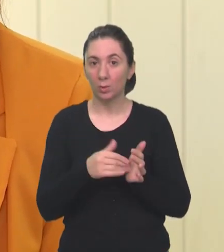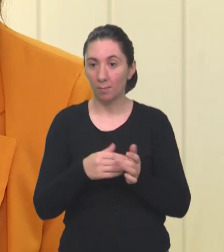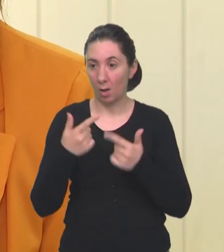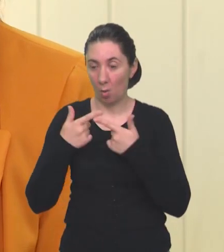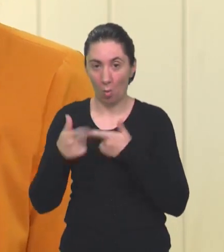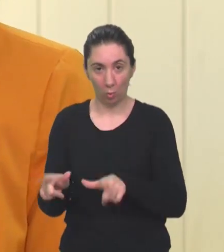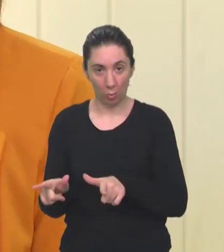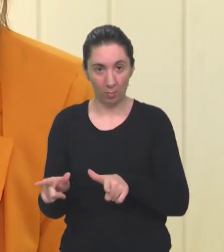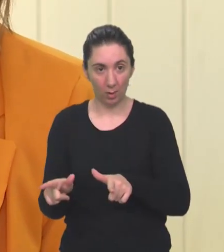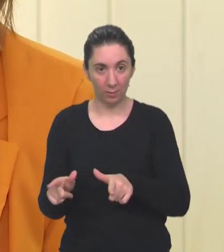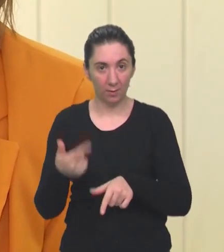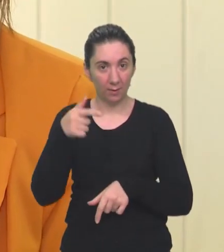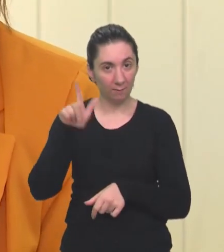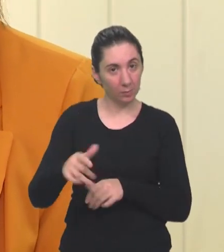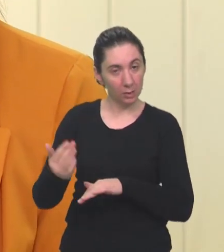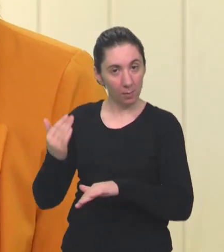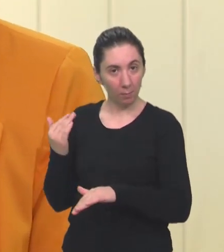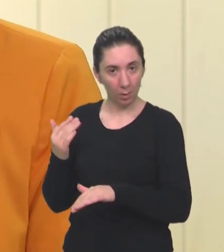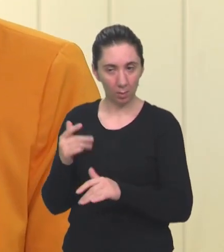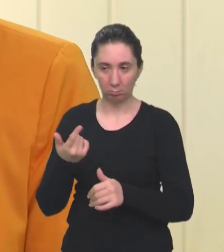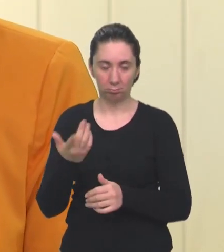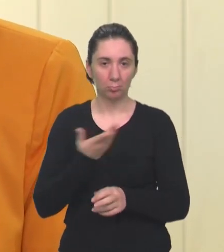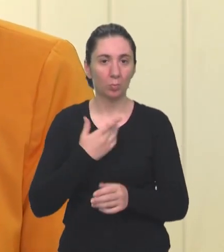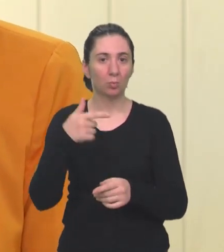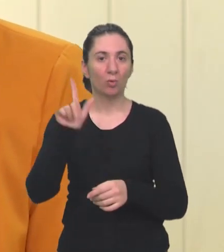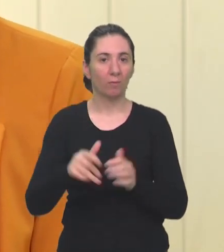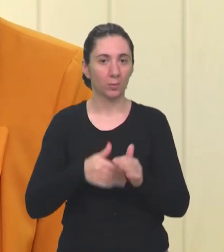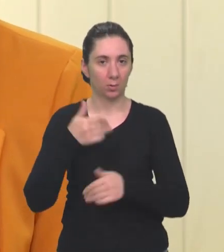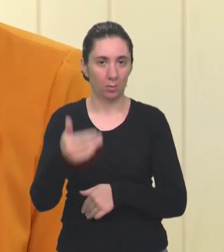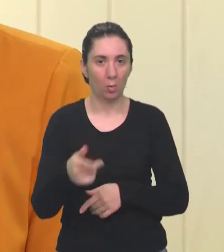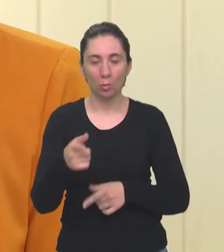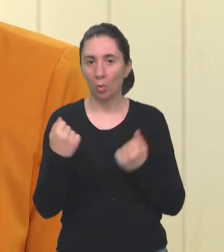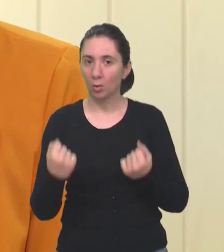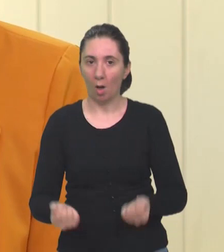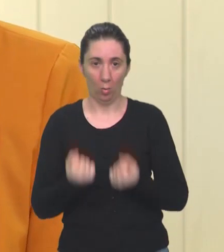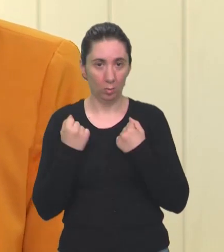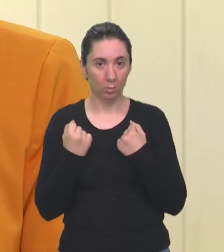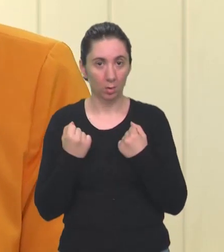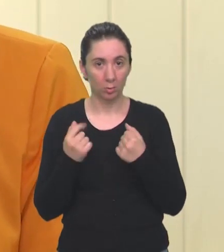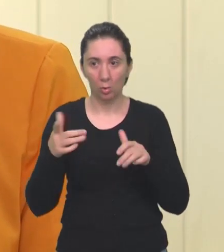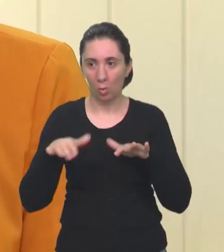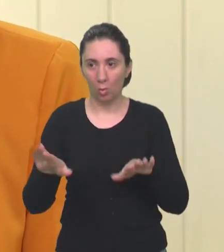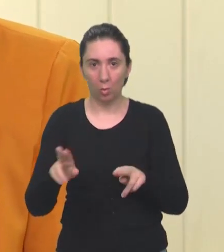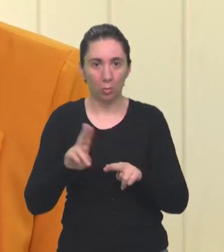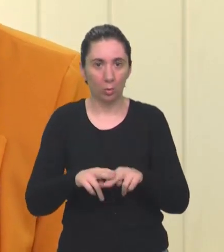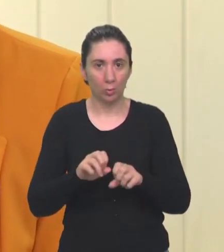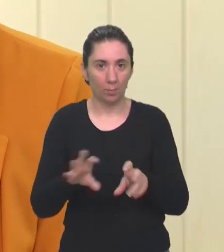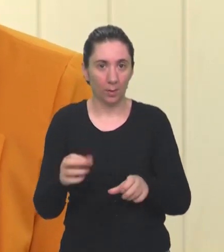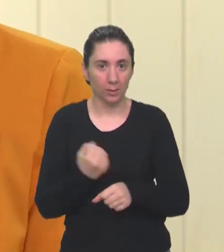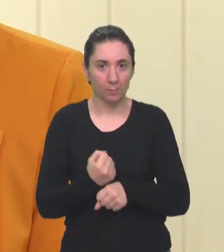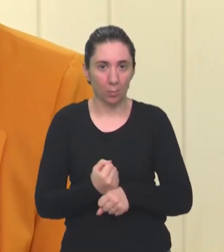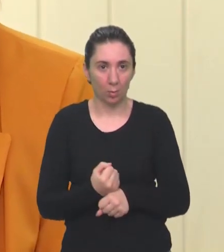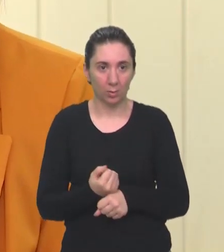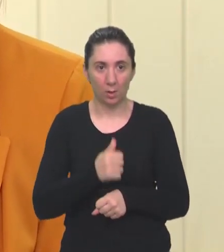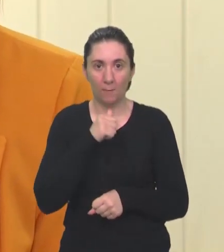biti odobrena 2 mjeseca prije, odobrena su 2 mjeseca kasnije, što je iznimno teško jer tada ljudi ostaju bez posla, budimo